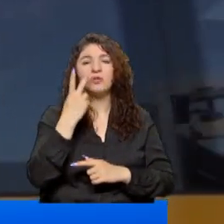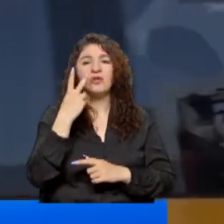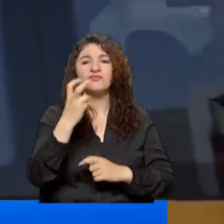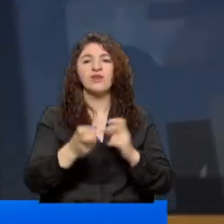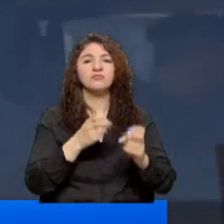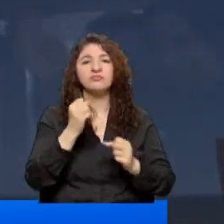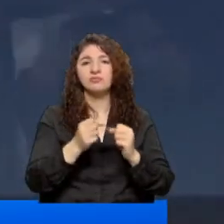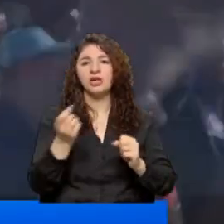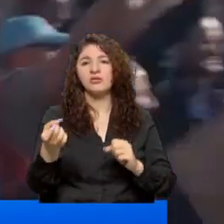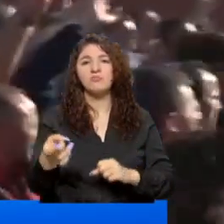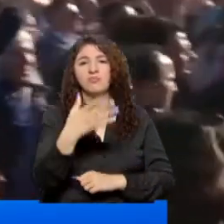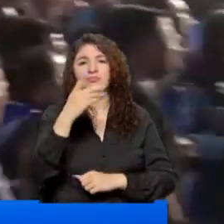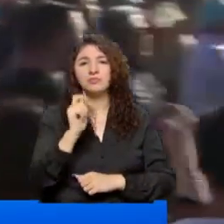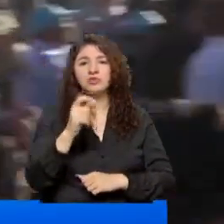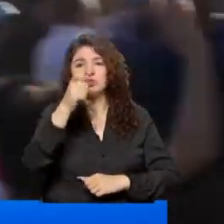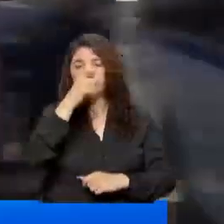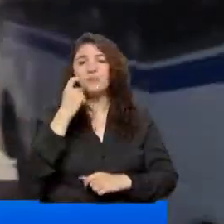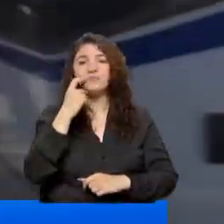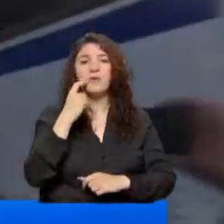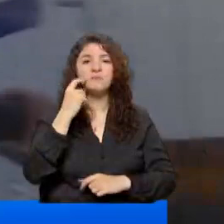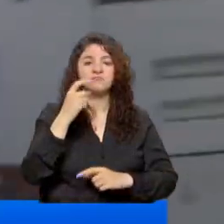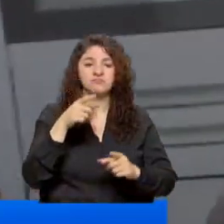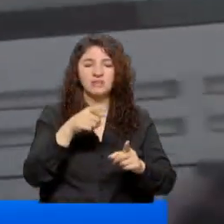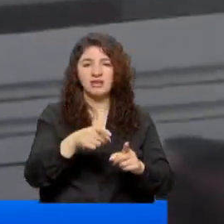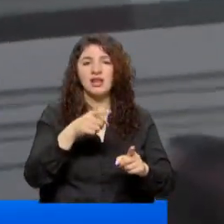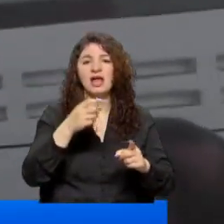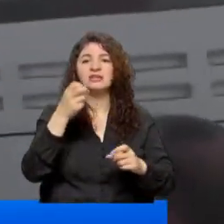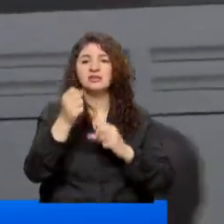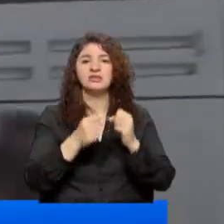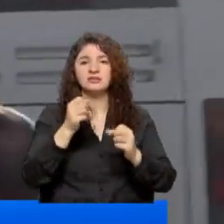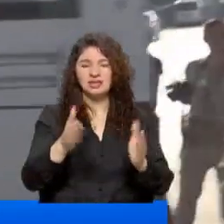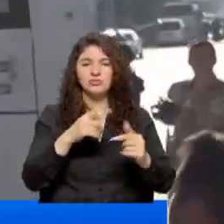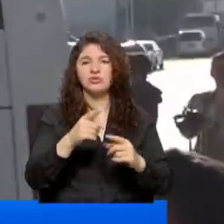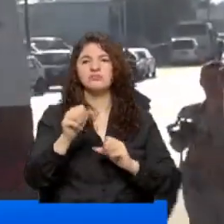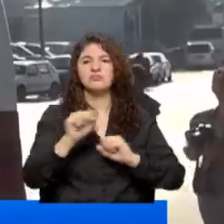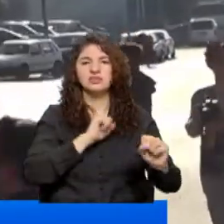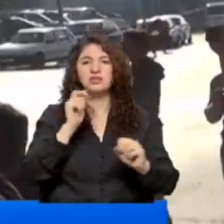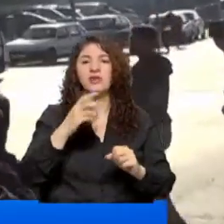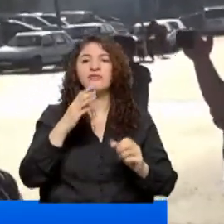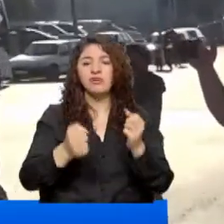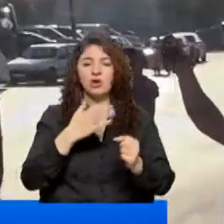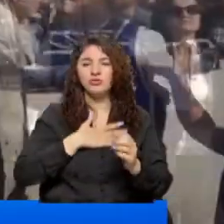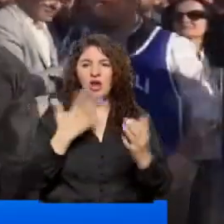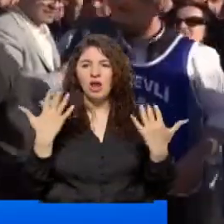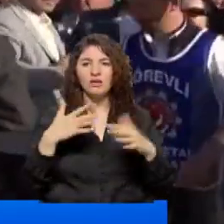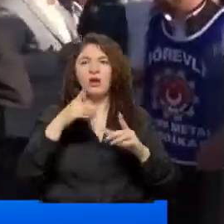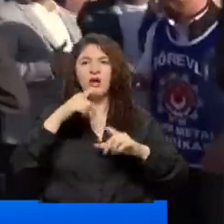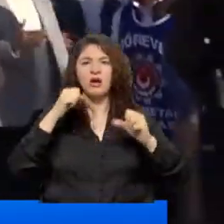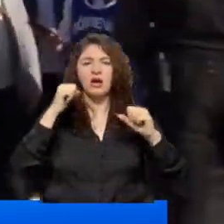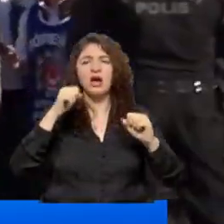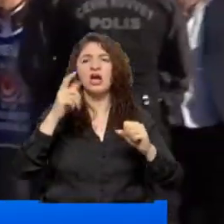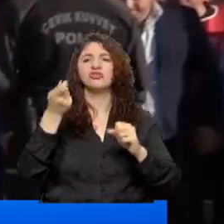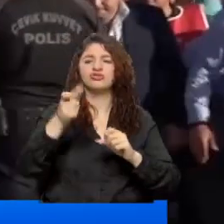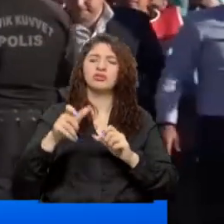fabrika tarafından işten çıkarıldı Türk Metal Sendikası karara tepki gösterdi fabrika önünde toplanan kalabalık slogan atıp